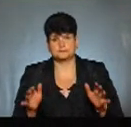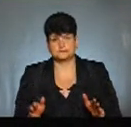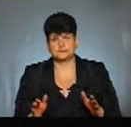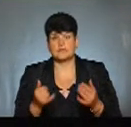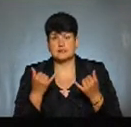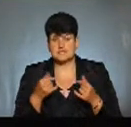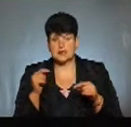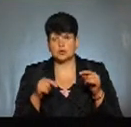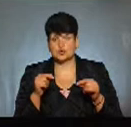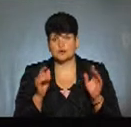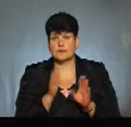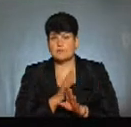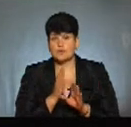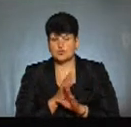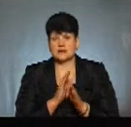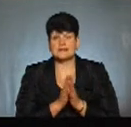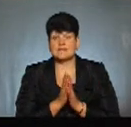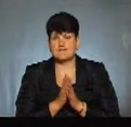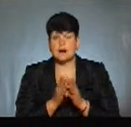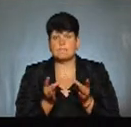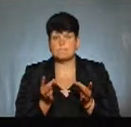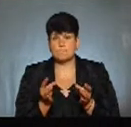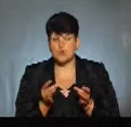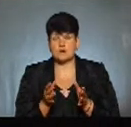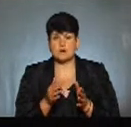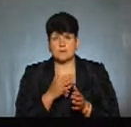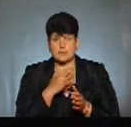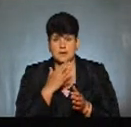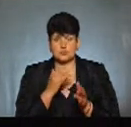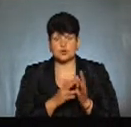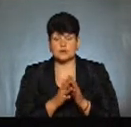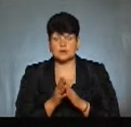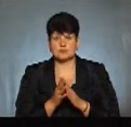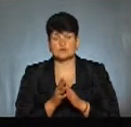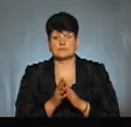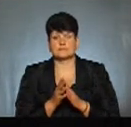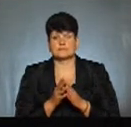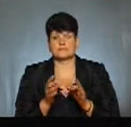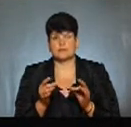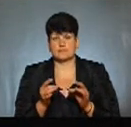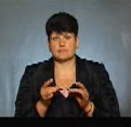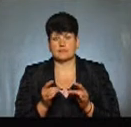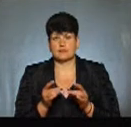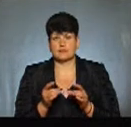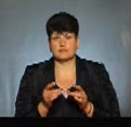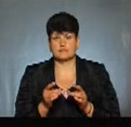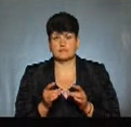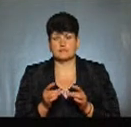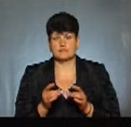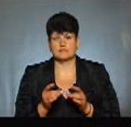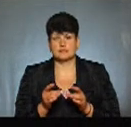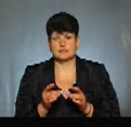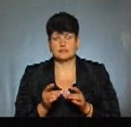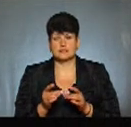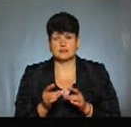зараз дощова погода, трава мокра, багато такої рослинності вогкої, тому невисока ймовірність, що на